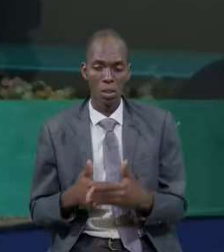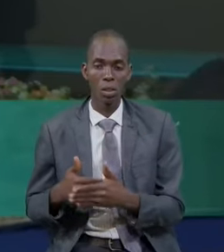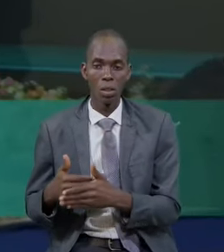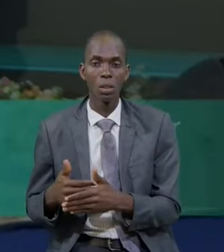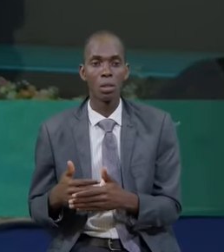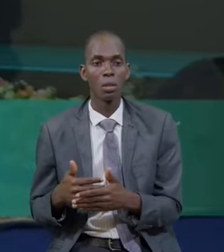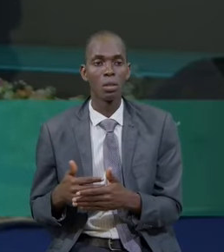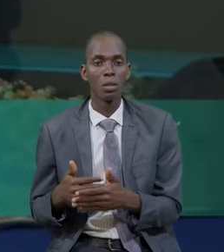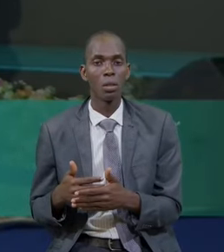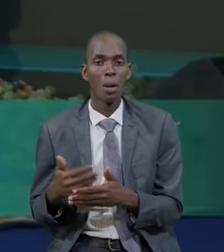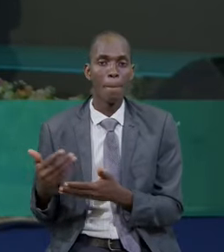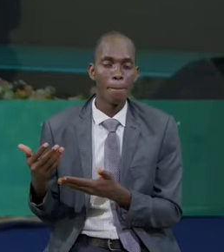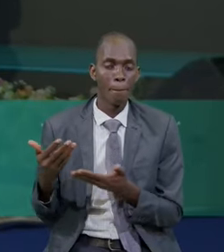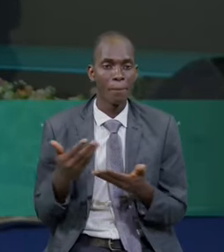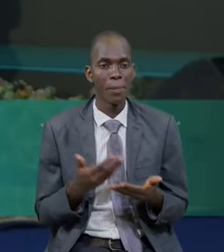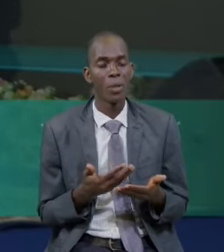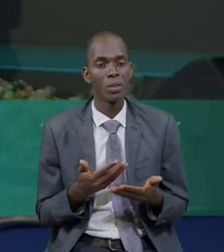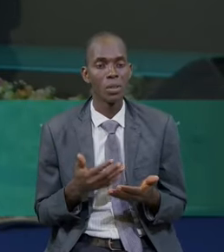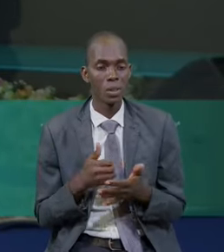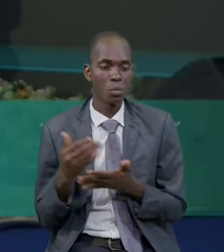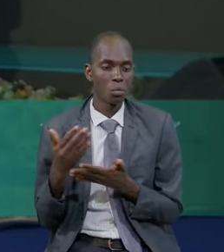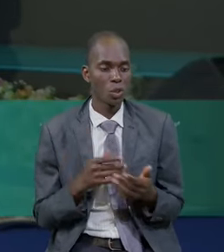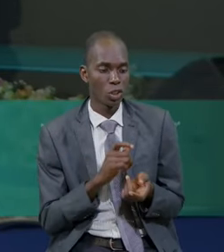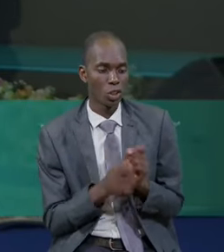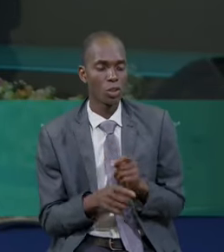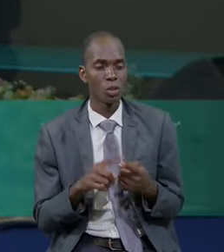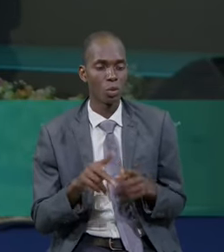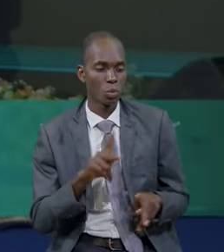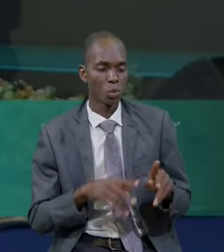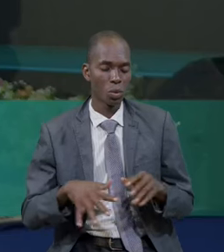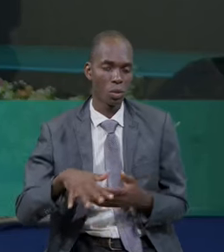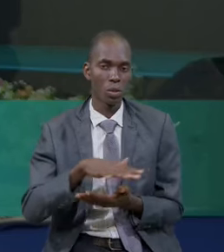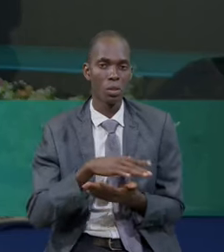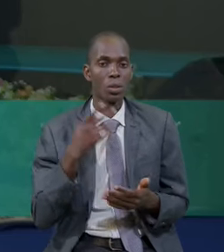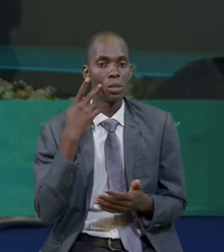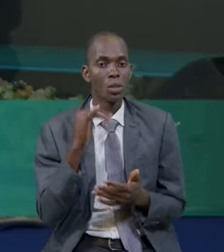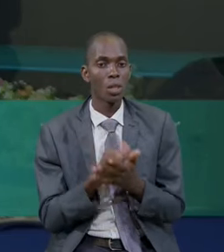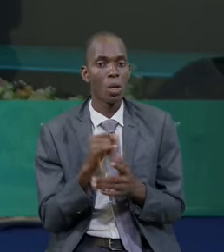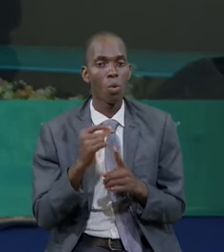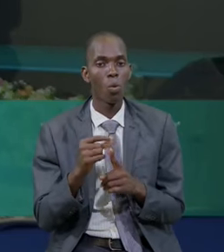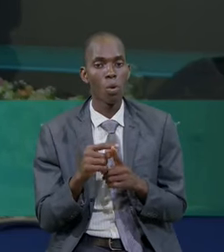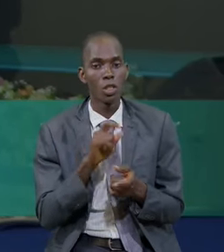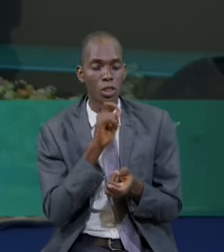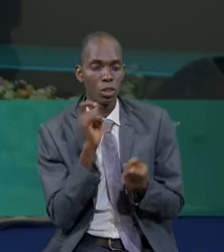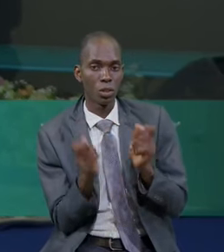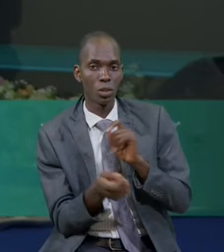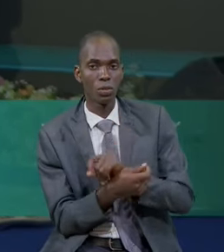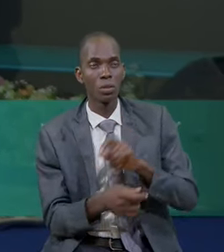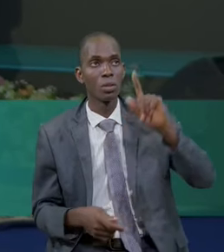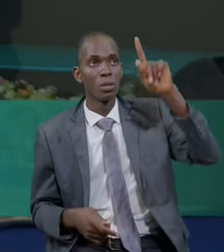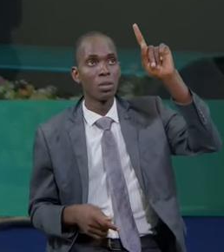Et cela a apporté la transformation dans la vie. Nous allons faire quelque chose. Écrivez ce mot, transformer